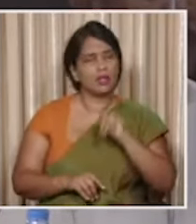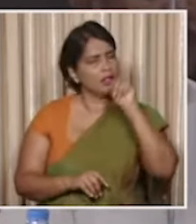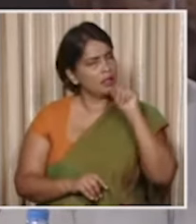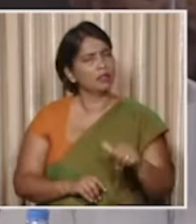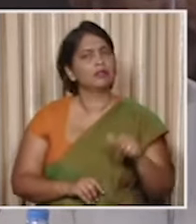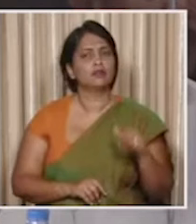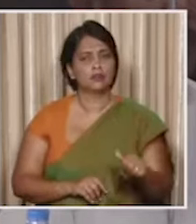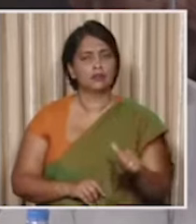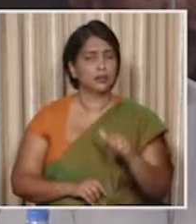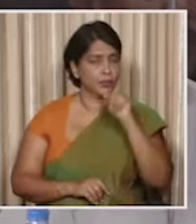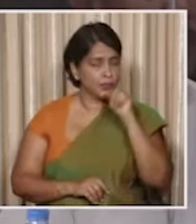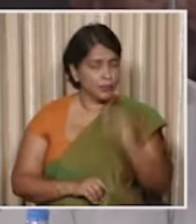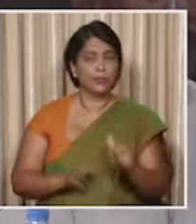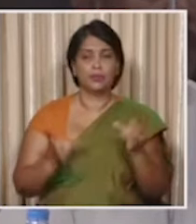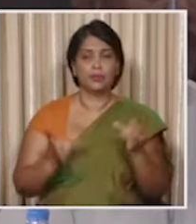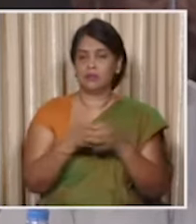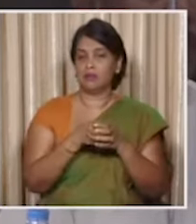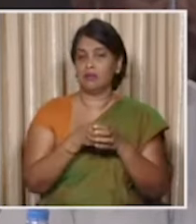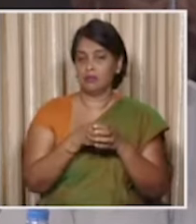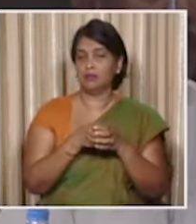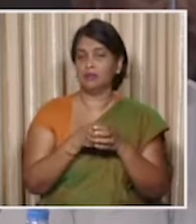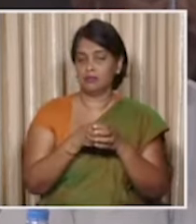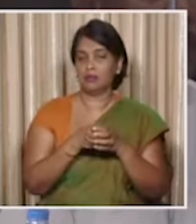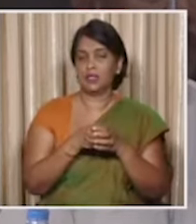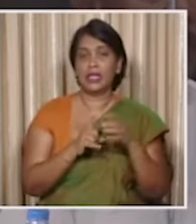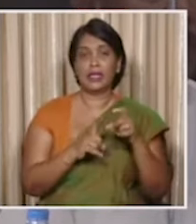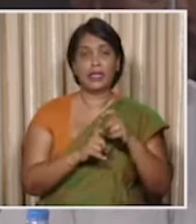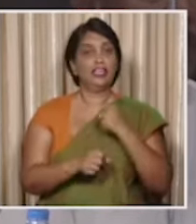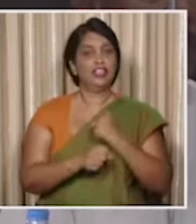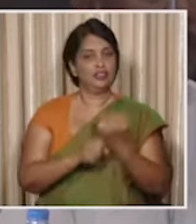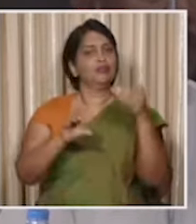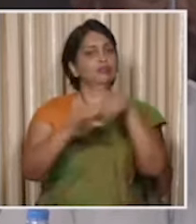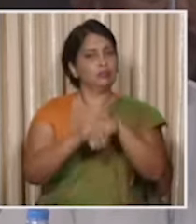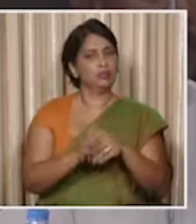වශයෙන්ම පර්මනන්ට් කණ්ඩායමක් පත් කරන්න. ඩිරෙක්ටර් ජෙනරල් කෙනෙක් යටතේ මේක කරගෙන යන්න.